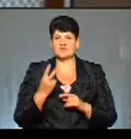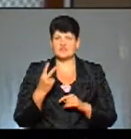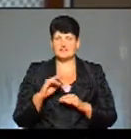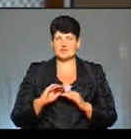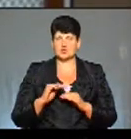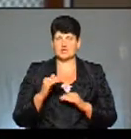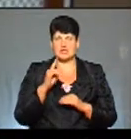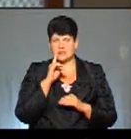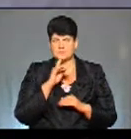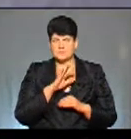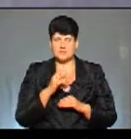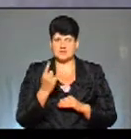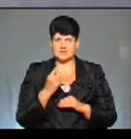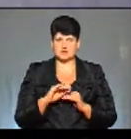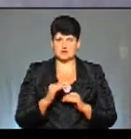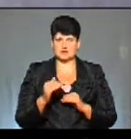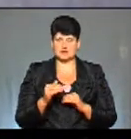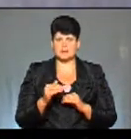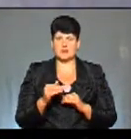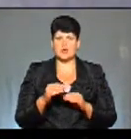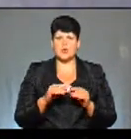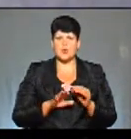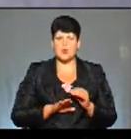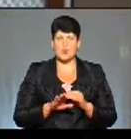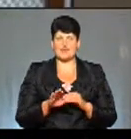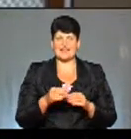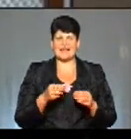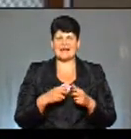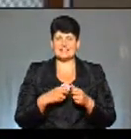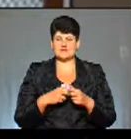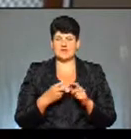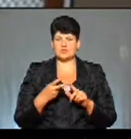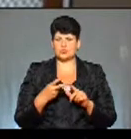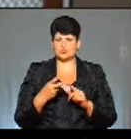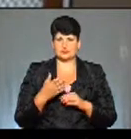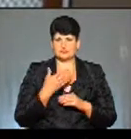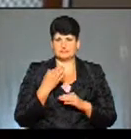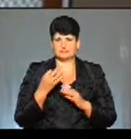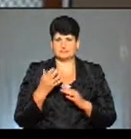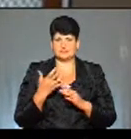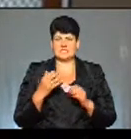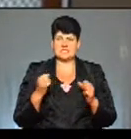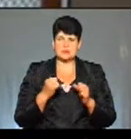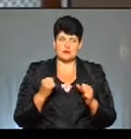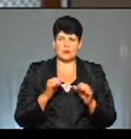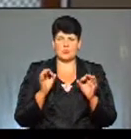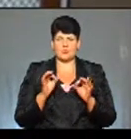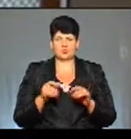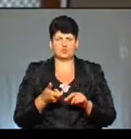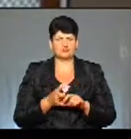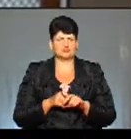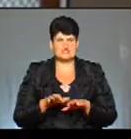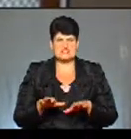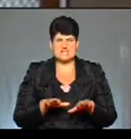дуже незручні. Перша сходинка – там коврик резиновий, на другій сходинці нічого нема. Тобто в зимову пору року або осінню, коли дощ, тут дуже слизько,